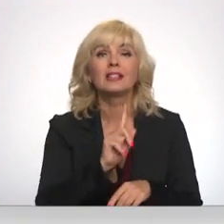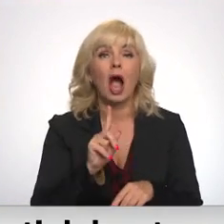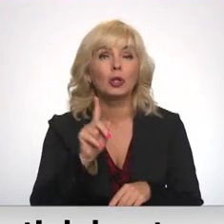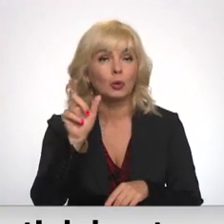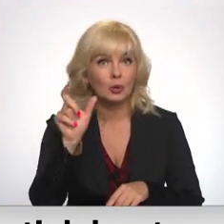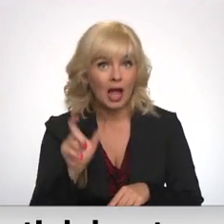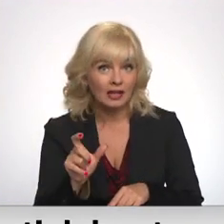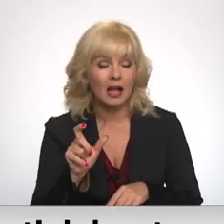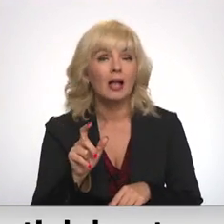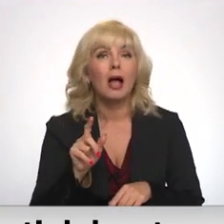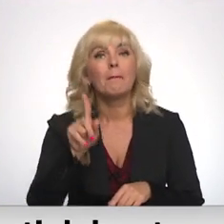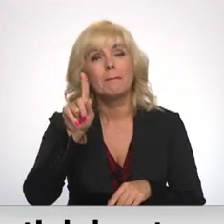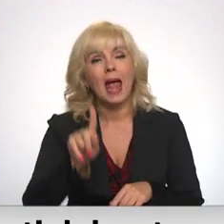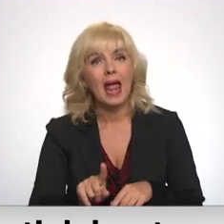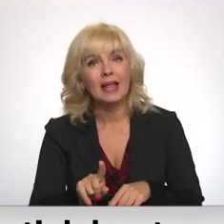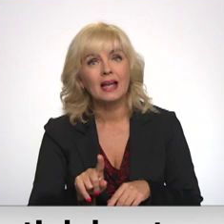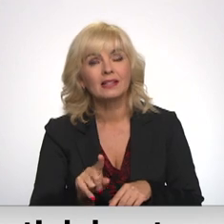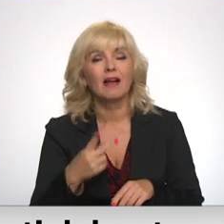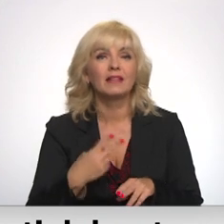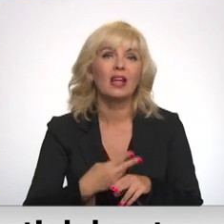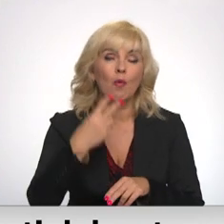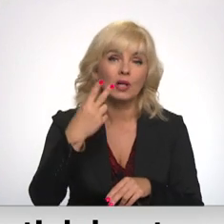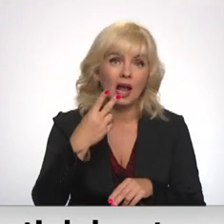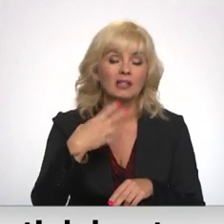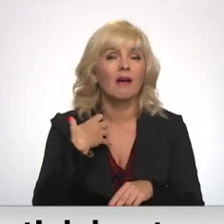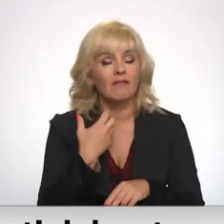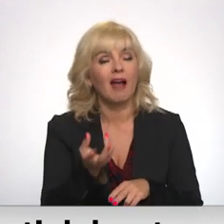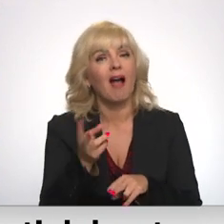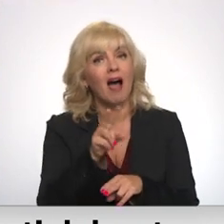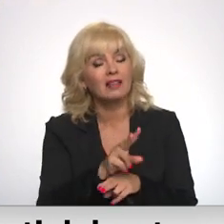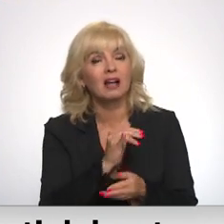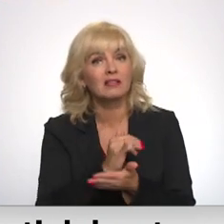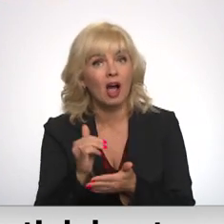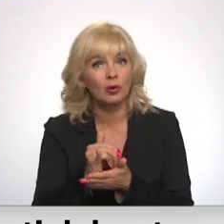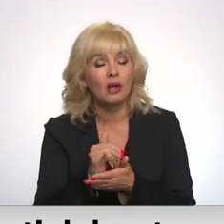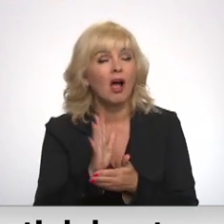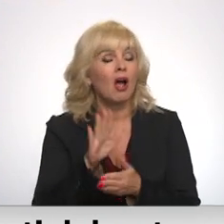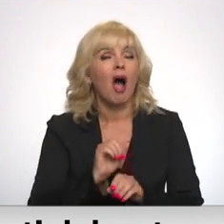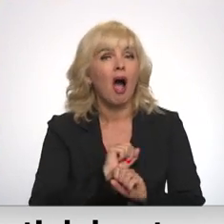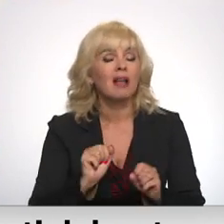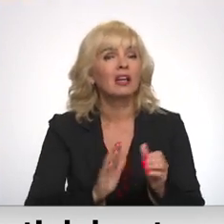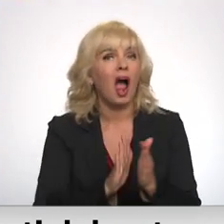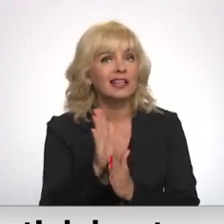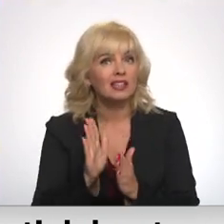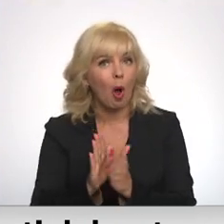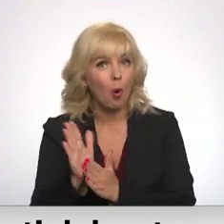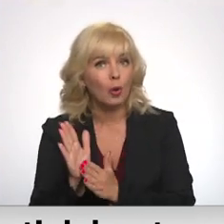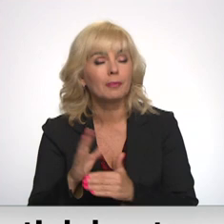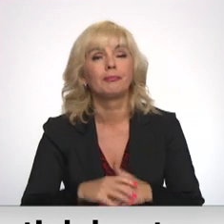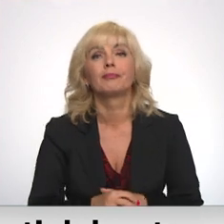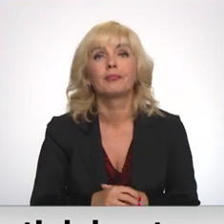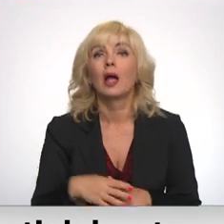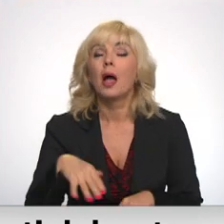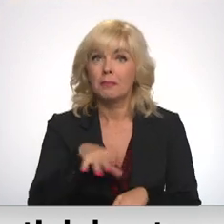nu, mēnesī kādas nu, divreiz būtu jāatnāk. Citādi aizaug ļoti ātri. Un mēs to